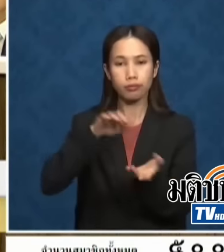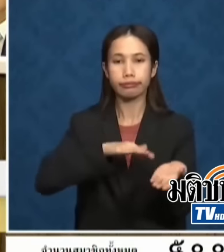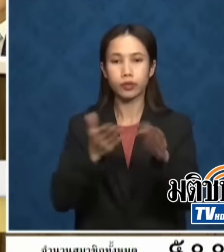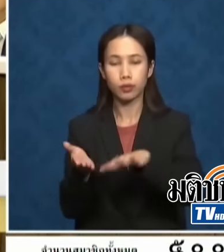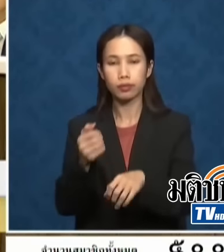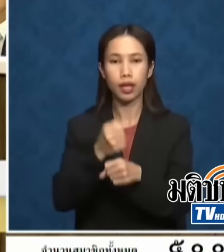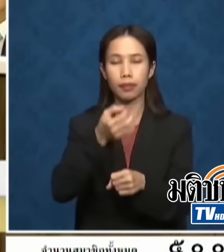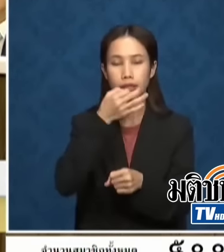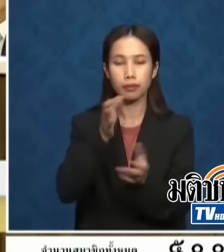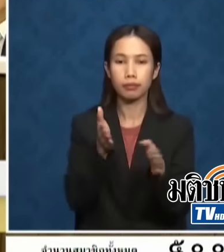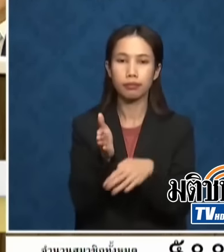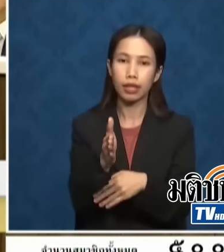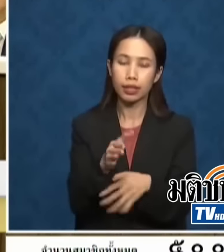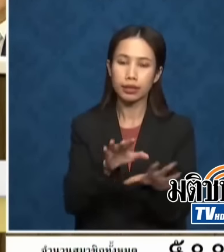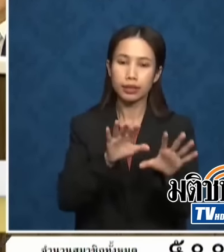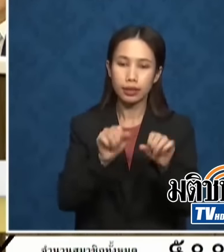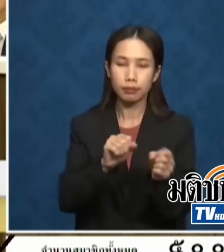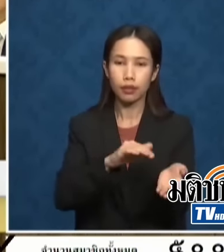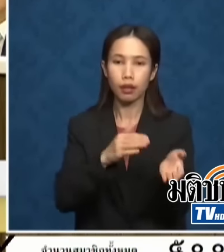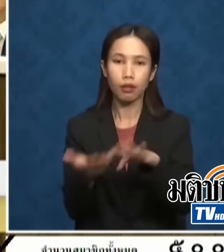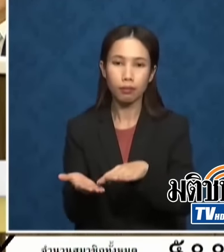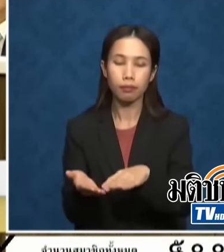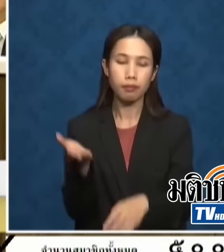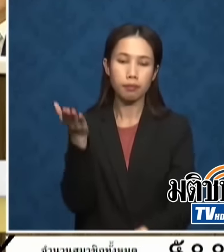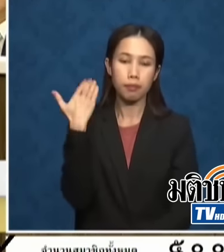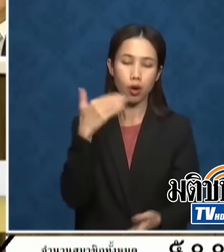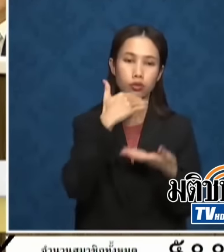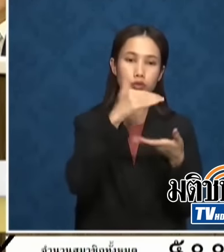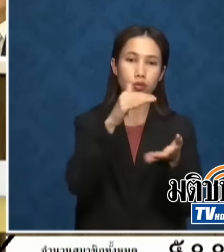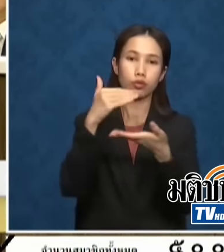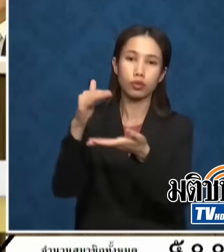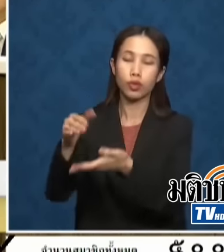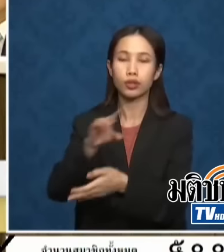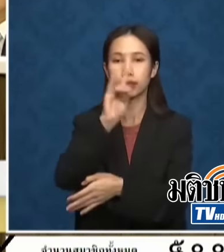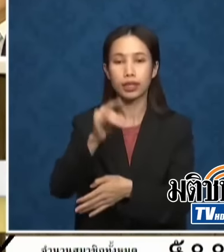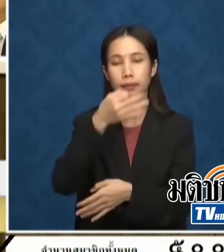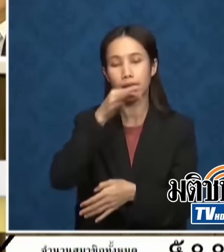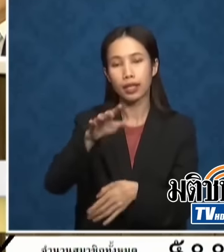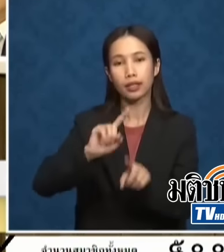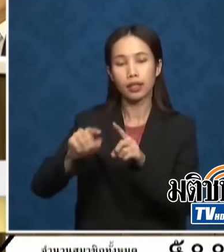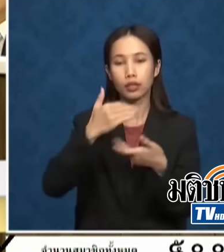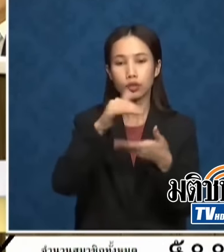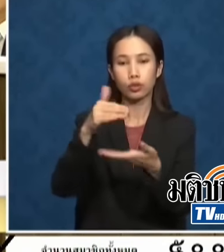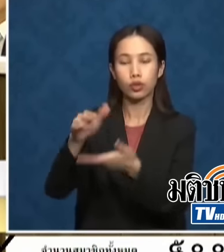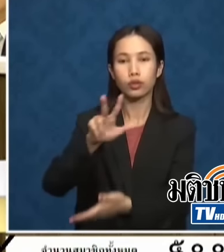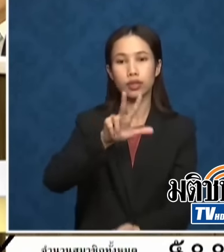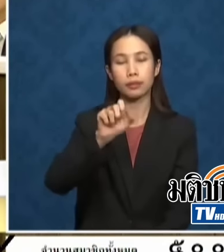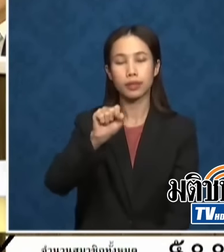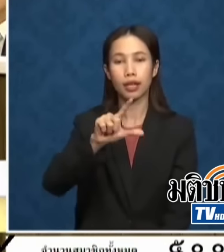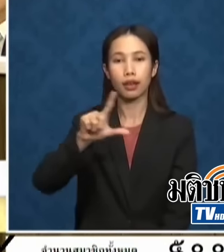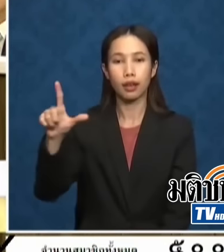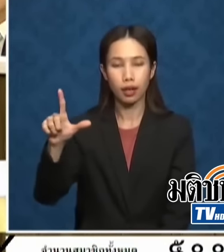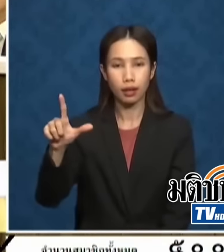ายที่เคยส่งอาหารทะเลออกไปทั่วโลกปีละ 300,000 ล้านกลาย